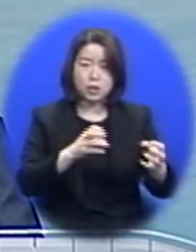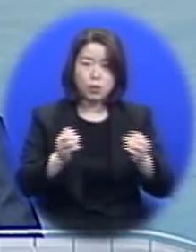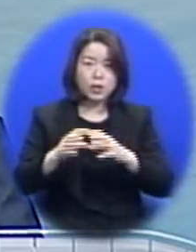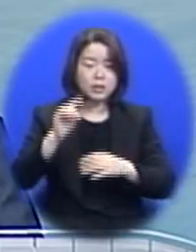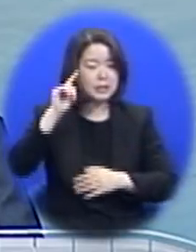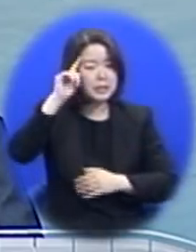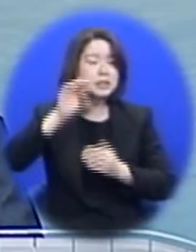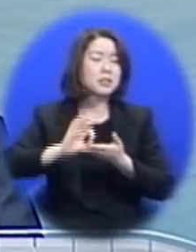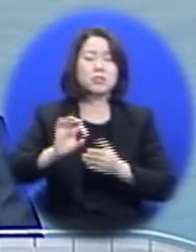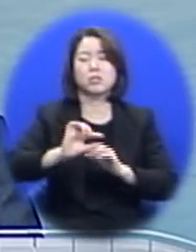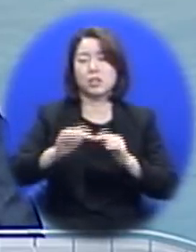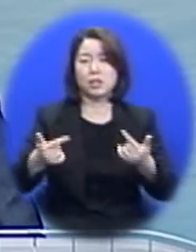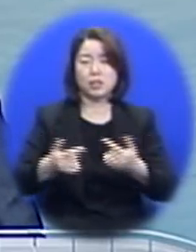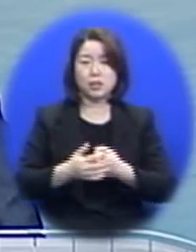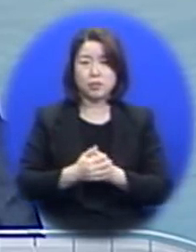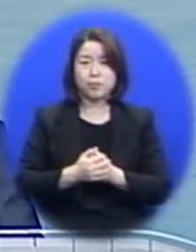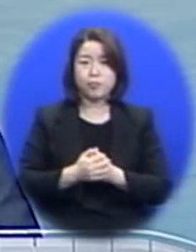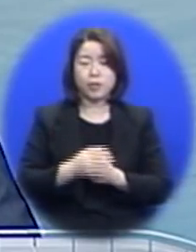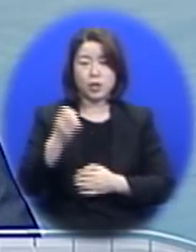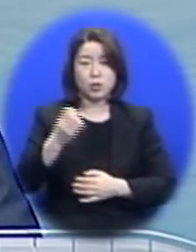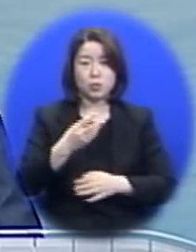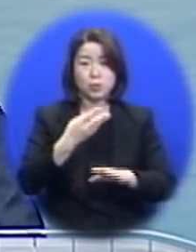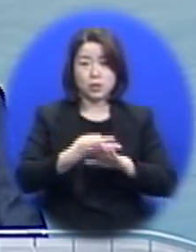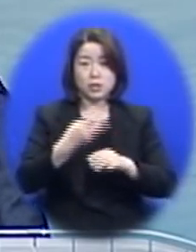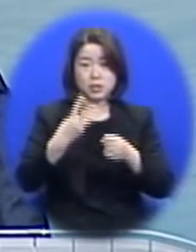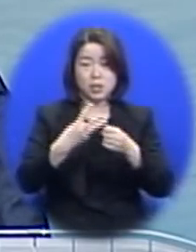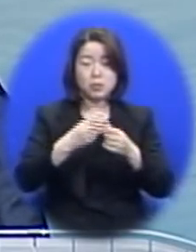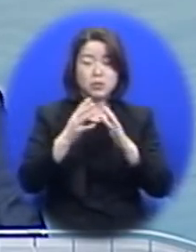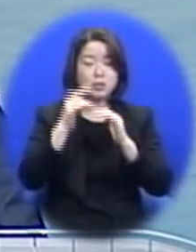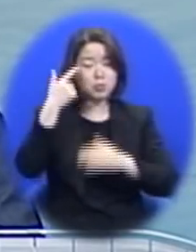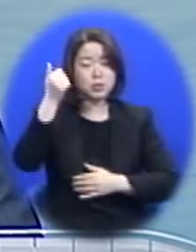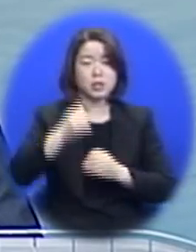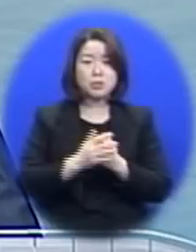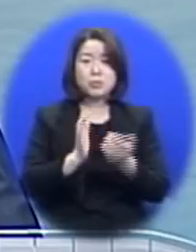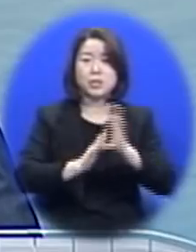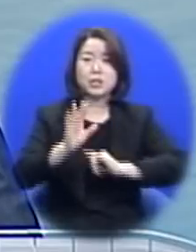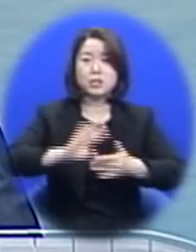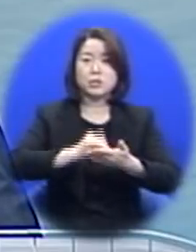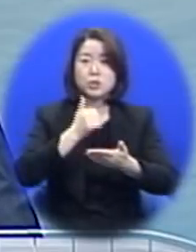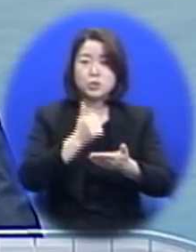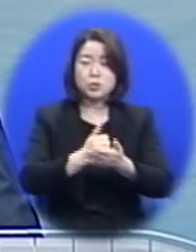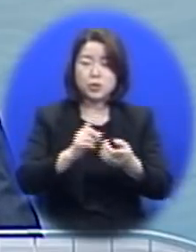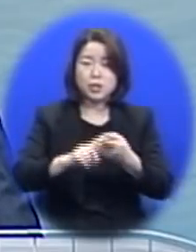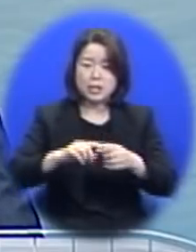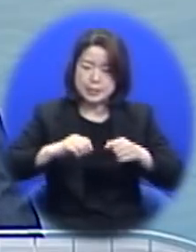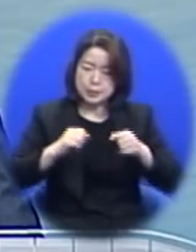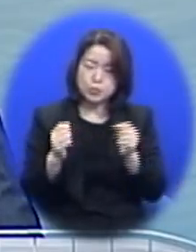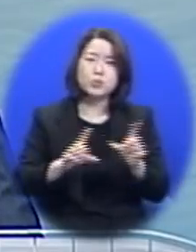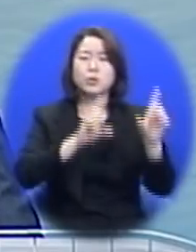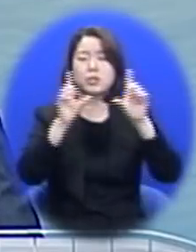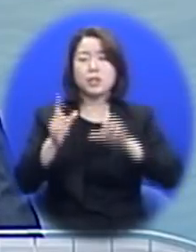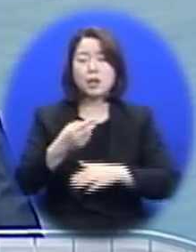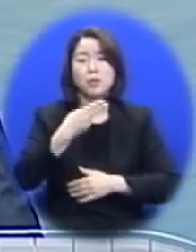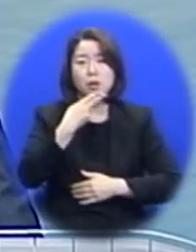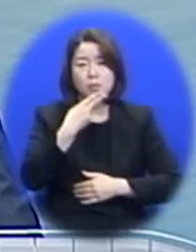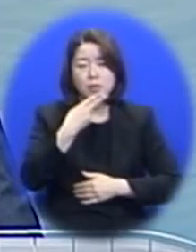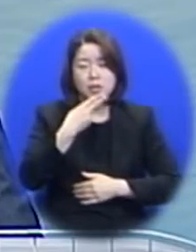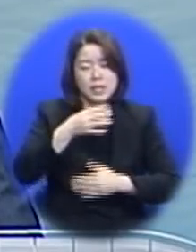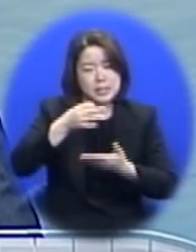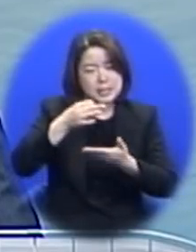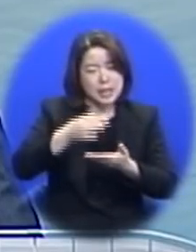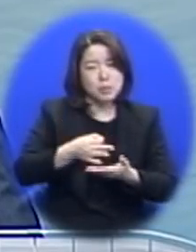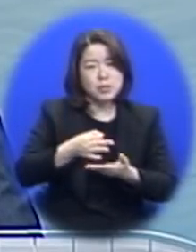않았습니다. 또 한 분이 이렇게 고백했습니다. 예수 그리스도에 대한 순종의 삶이 없는 값싼 은혜에